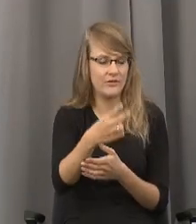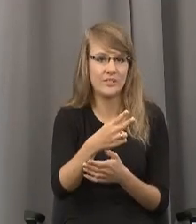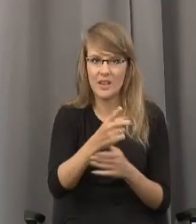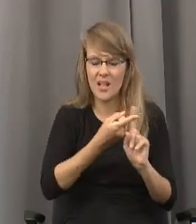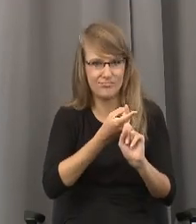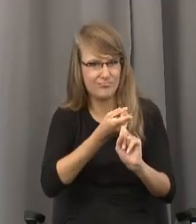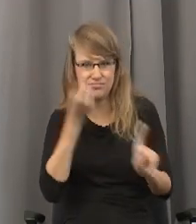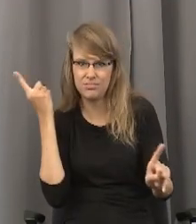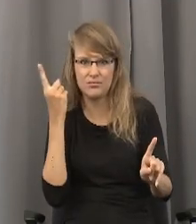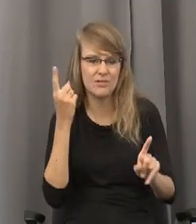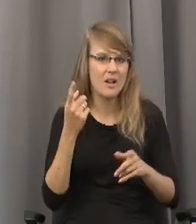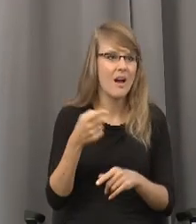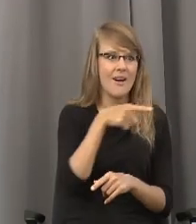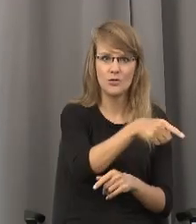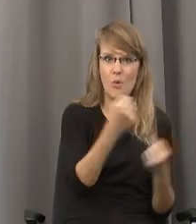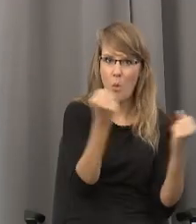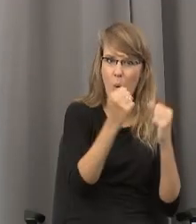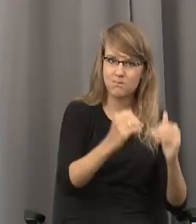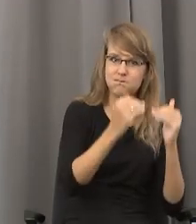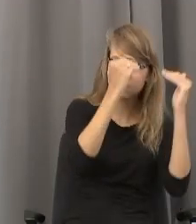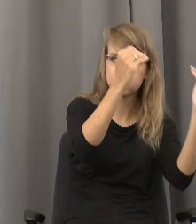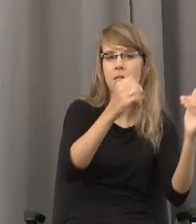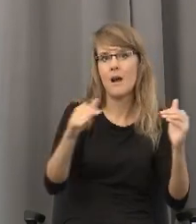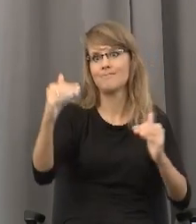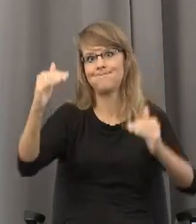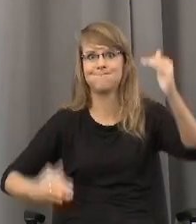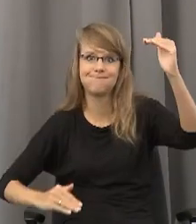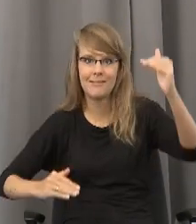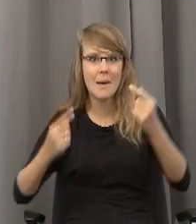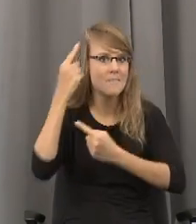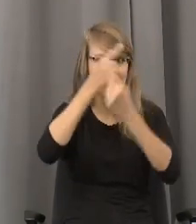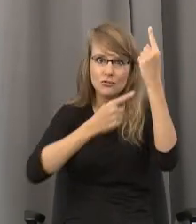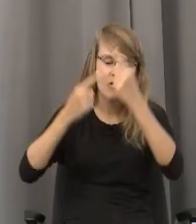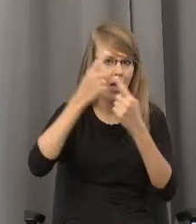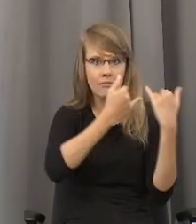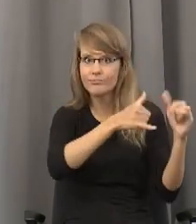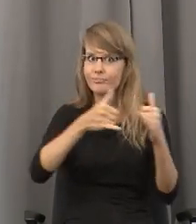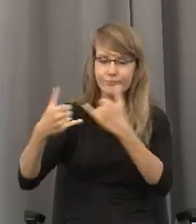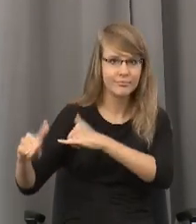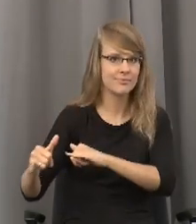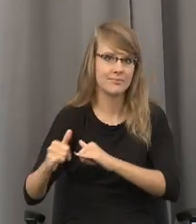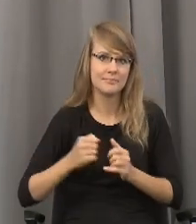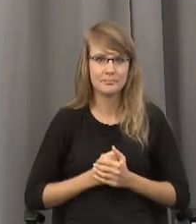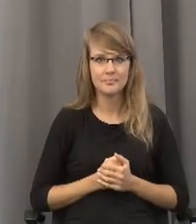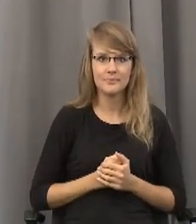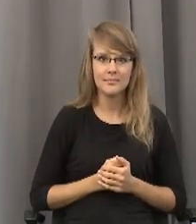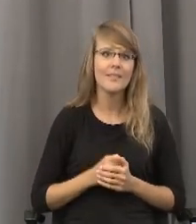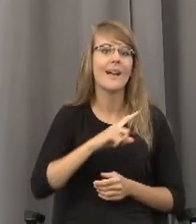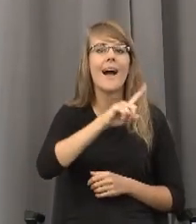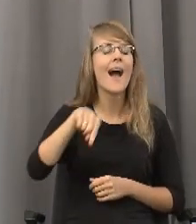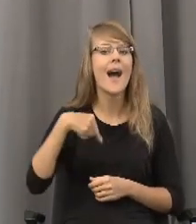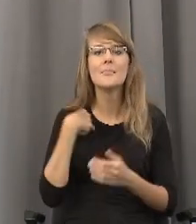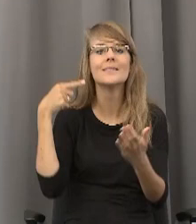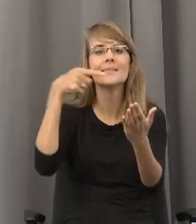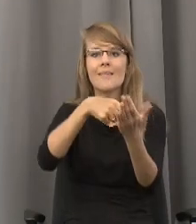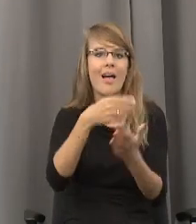jeśli chodzi o standard, jeśli chodzi o sposób myślenia, jeśli chodzi o promowanie dobrych praktyk. I teraz nasz cel to